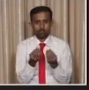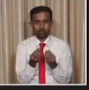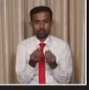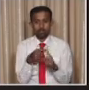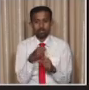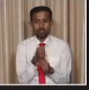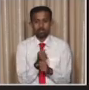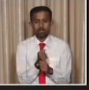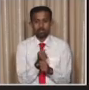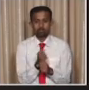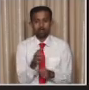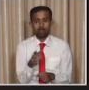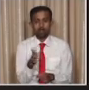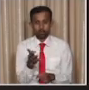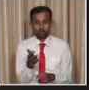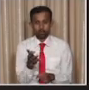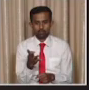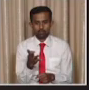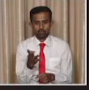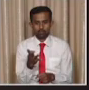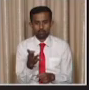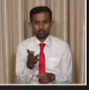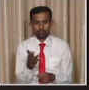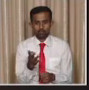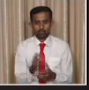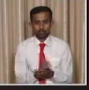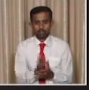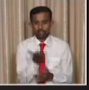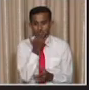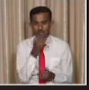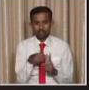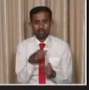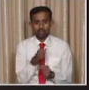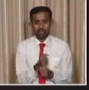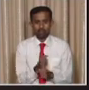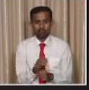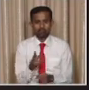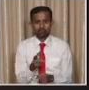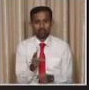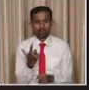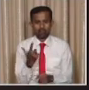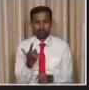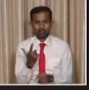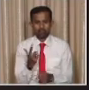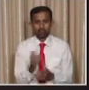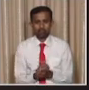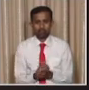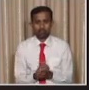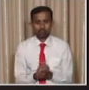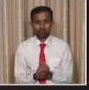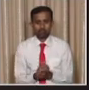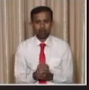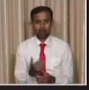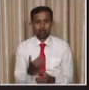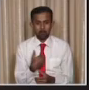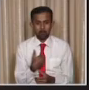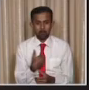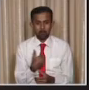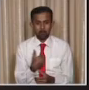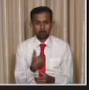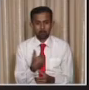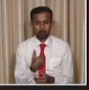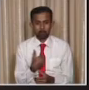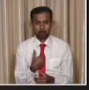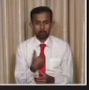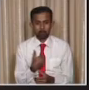කිලෝ එකක් දැන් රුපියල් 400යි මන්තුම අවසන් කරන්න කාලය අවසන්යි 370යි ඒ නිසා මම ඊළඟට ගරු